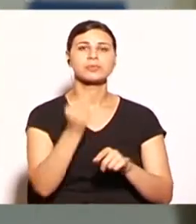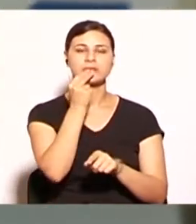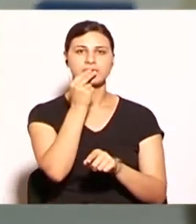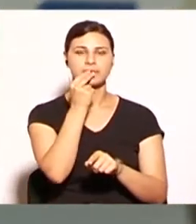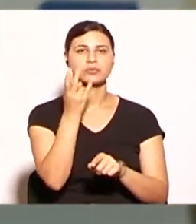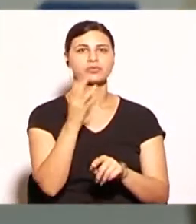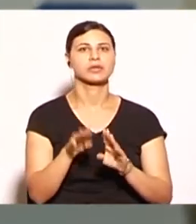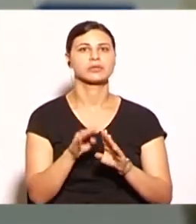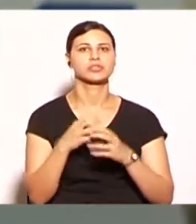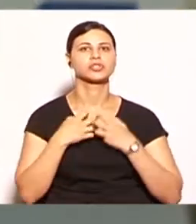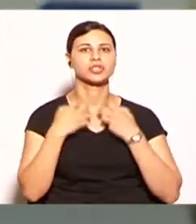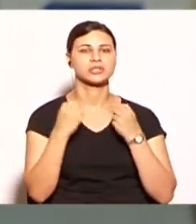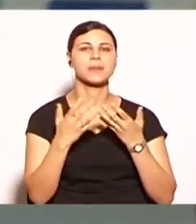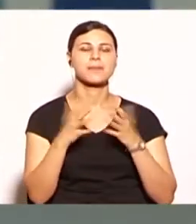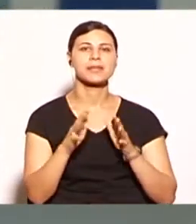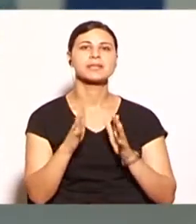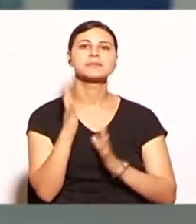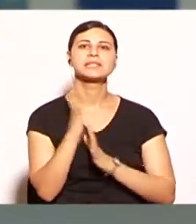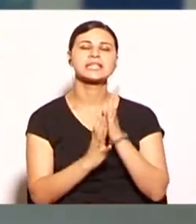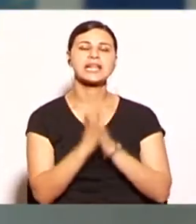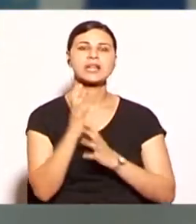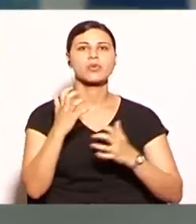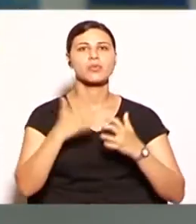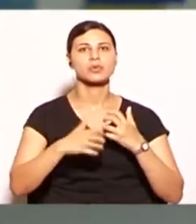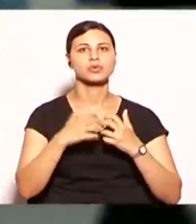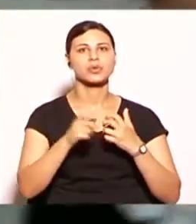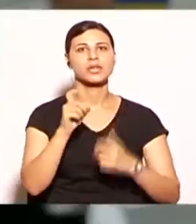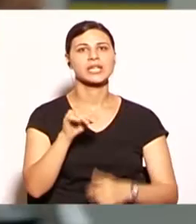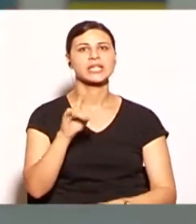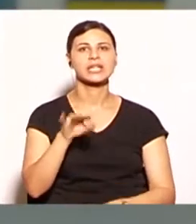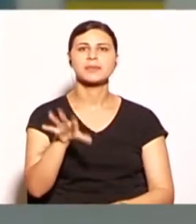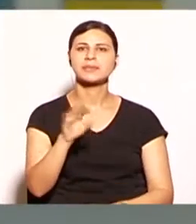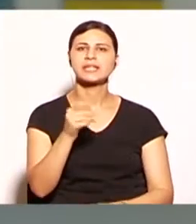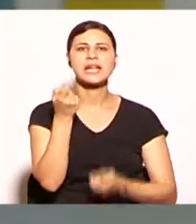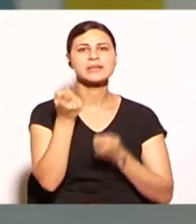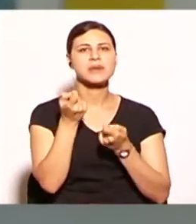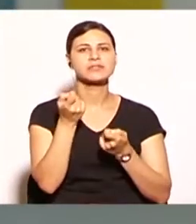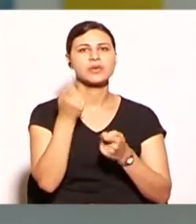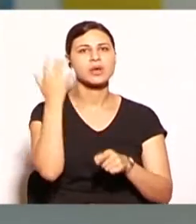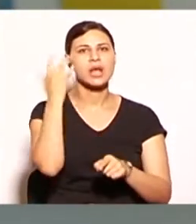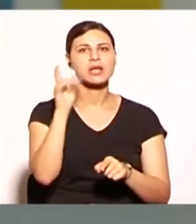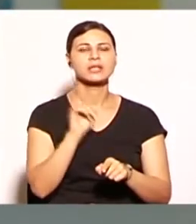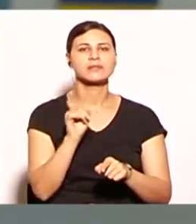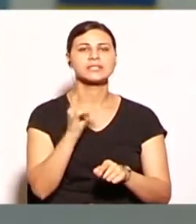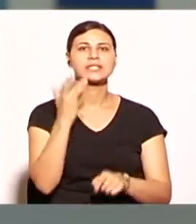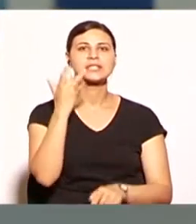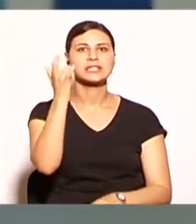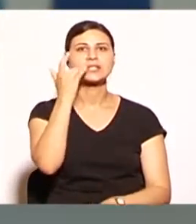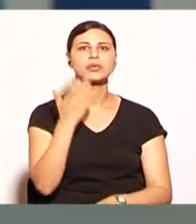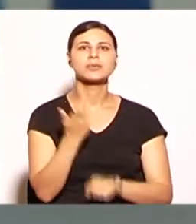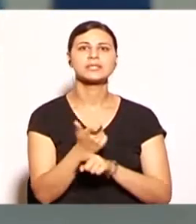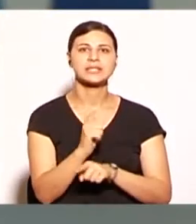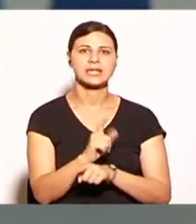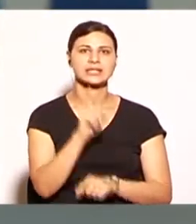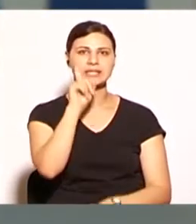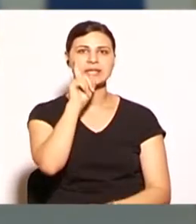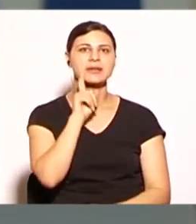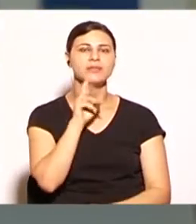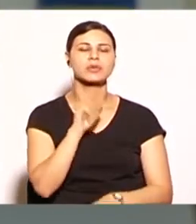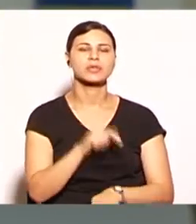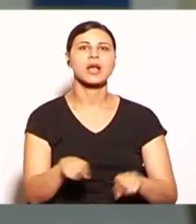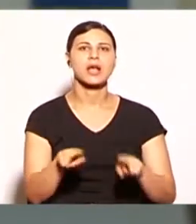ჯანსაღად, მიირთვით მეტი მცენარეული საკვები, ბოსტნეული, ხილი, მთლიანი მარცვლეული. არ დაგავიწყდეთ თხილი, რომელიც ძალიან სასარგებლოა და